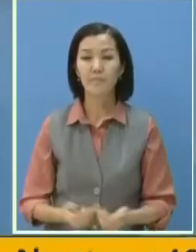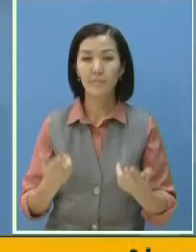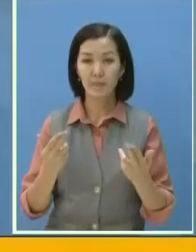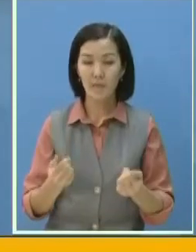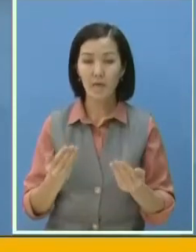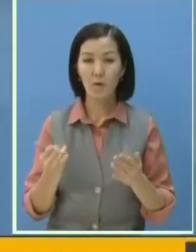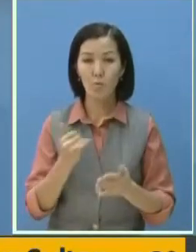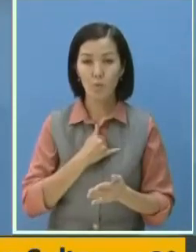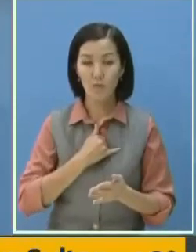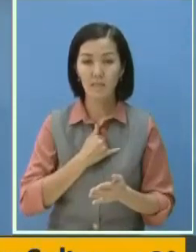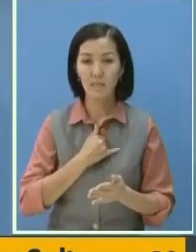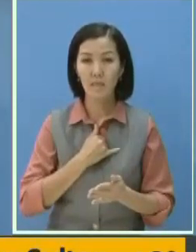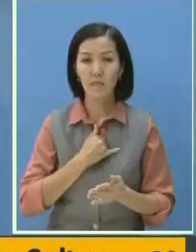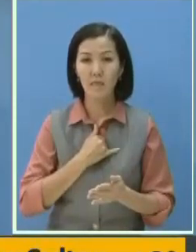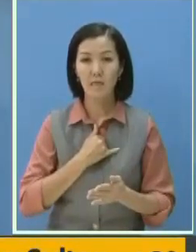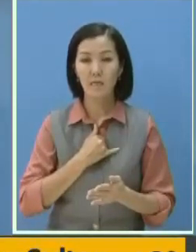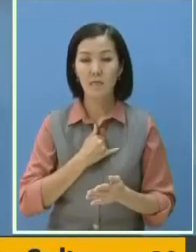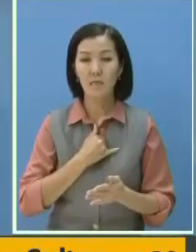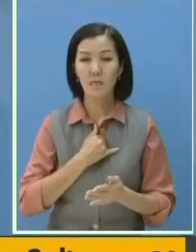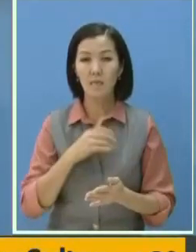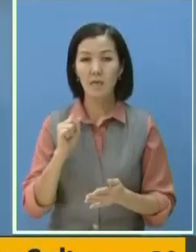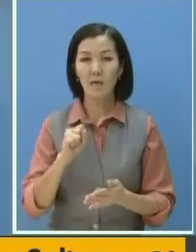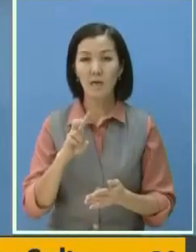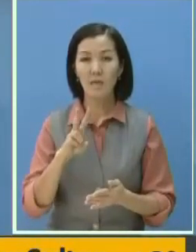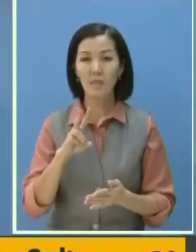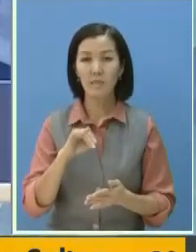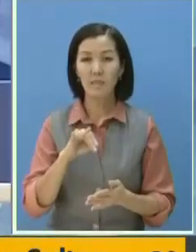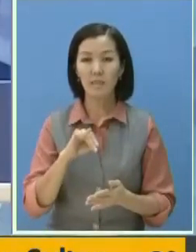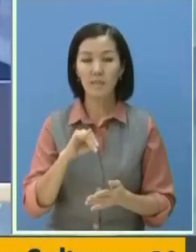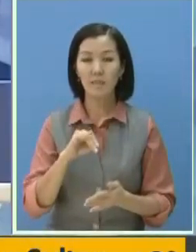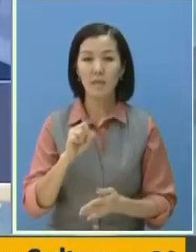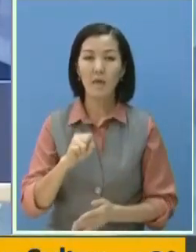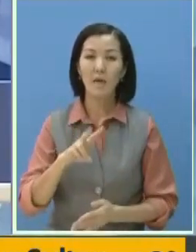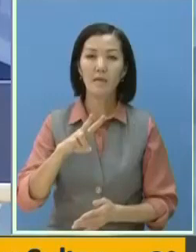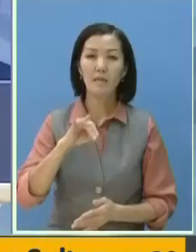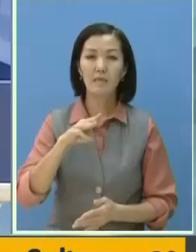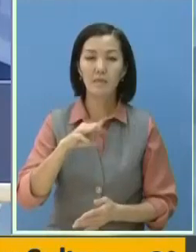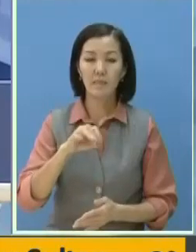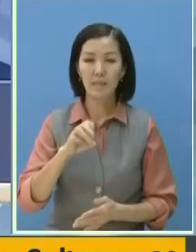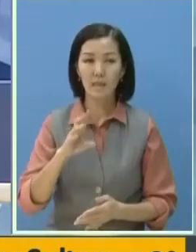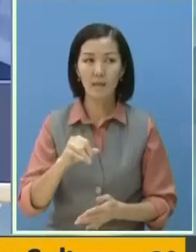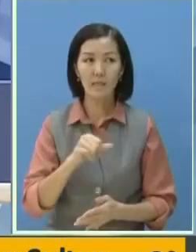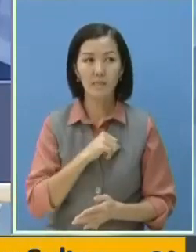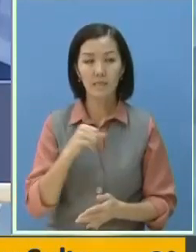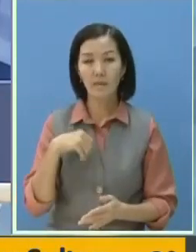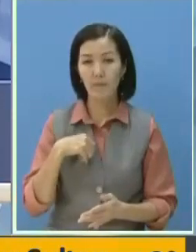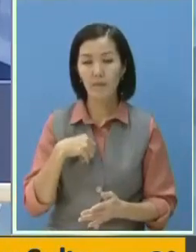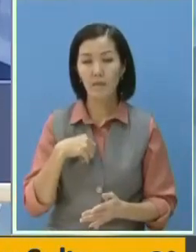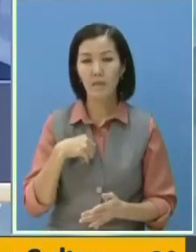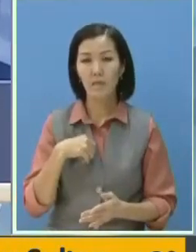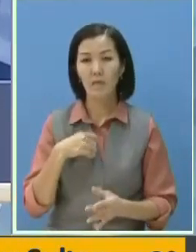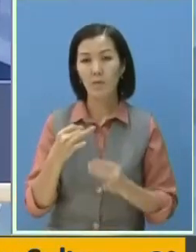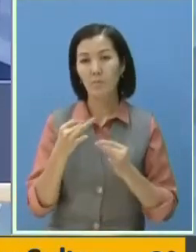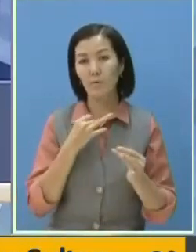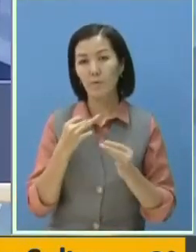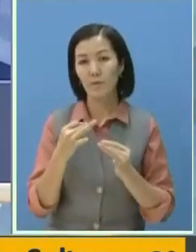вот в отношении антител очень много дискуссий в социальных сетях, да, вообще на